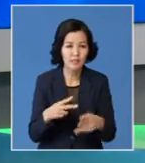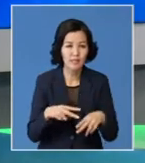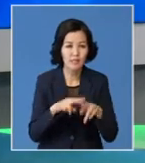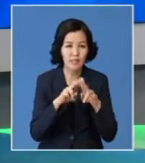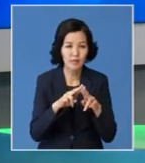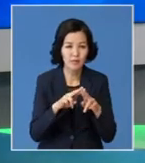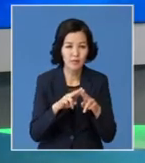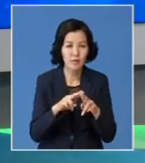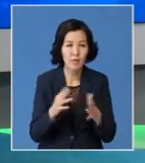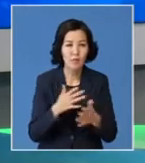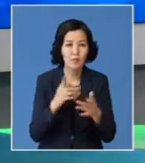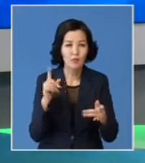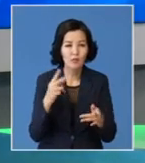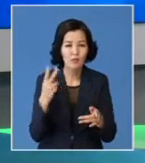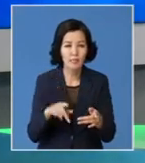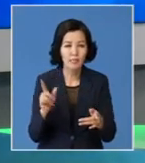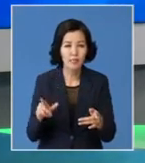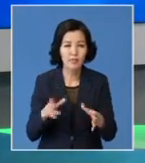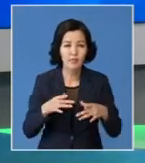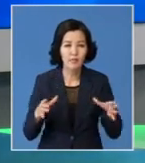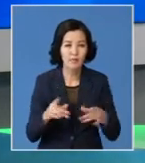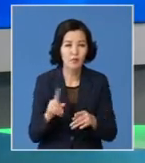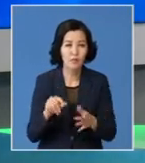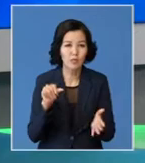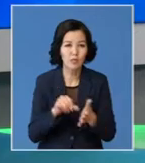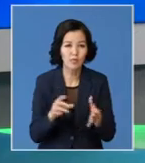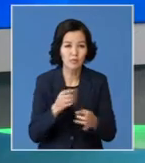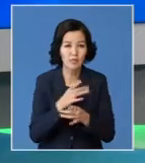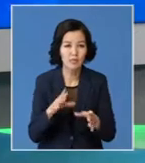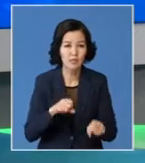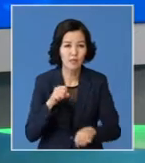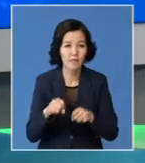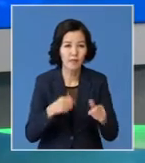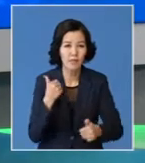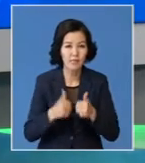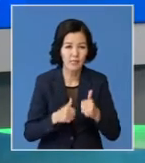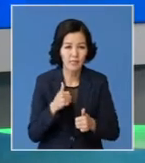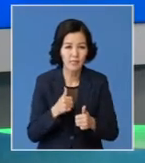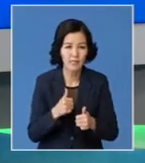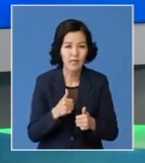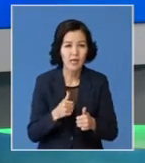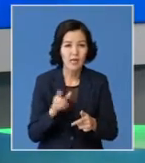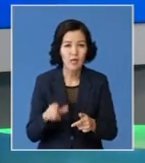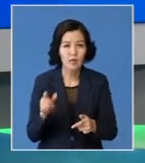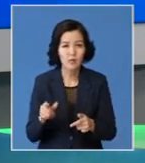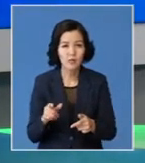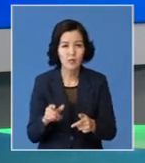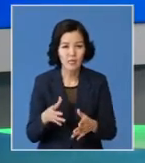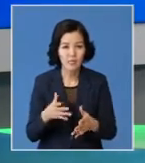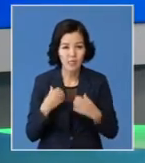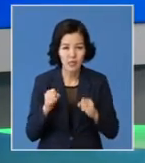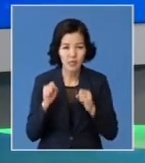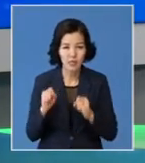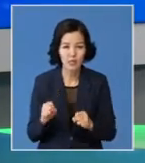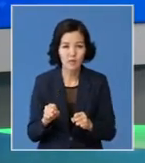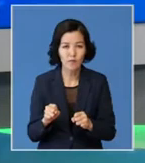20-летию Астаны. Более 120 человек собрались, чтобы принять участие в праздничном велозаезде. Именно эти люди стоят на страже здоровья.